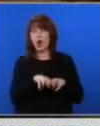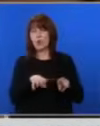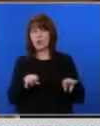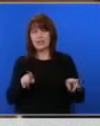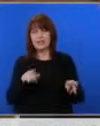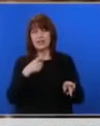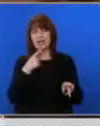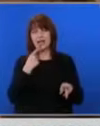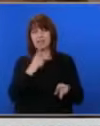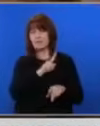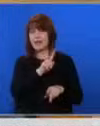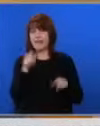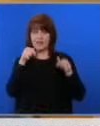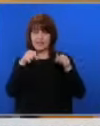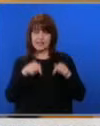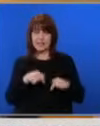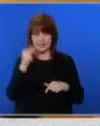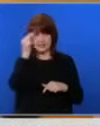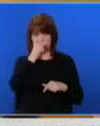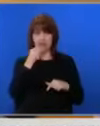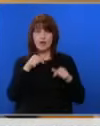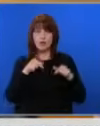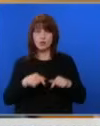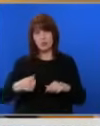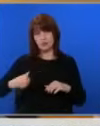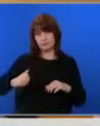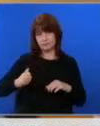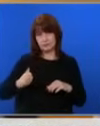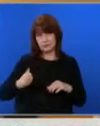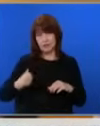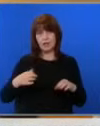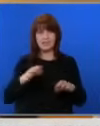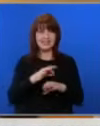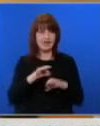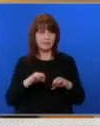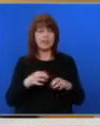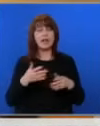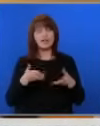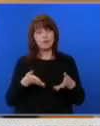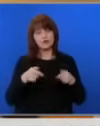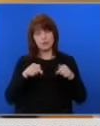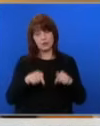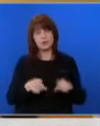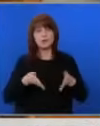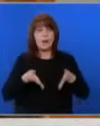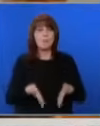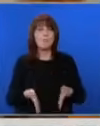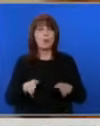казахме «Не, в тази». Тук се венчахме и тя би искала тук да е и погребението